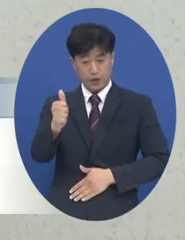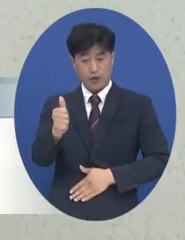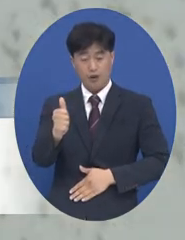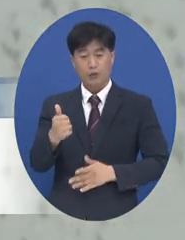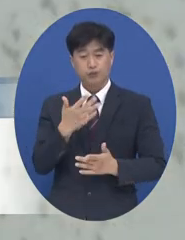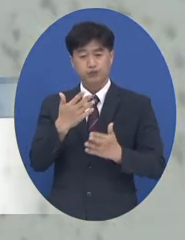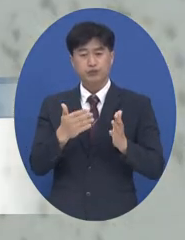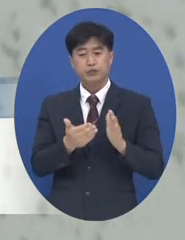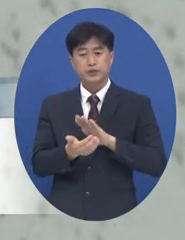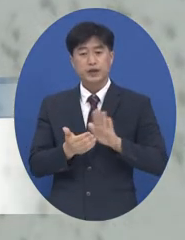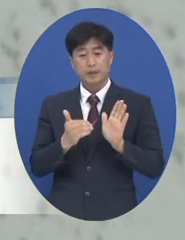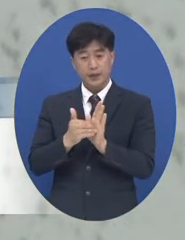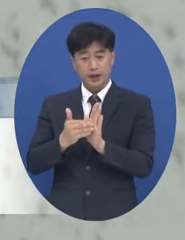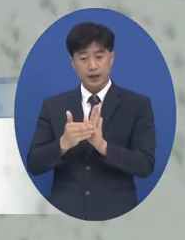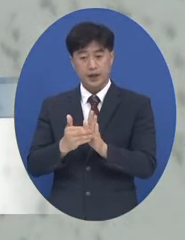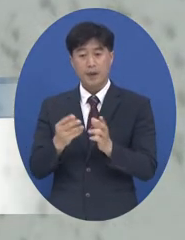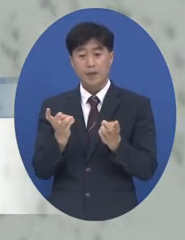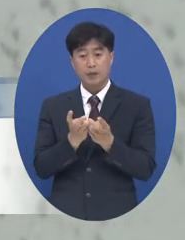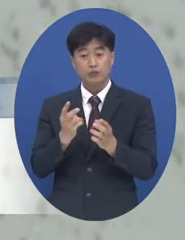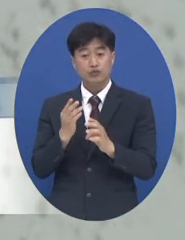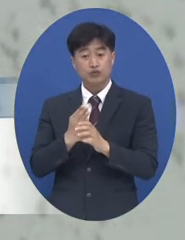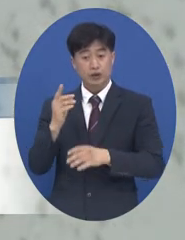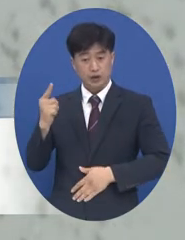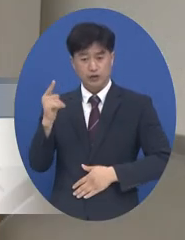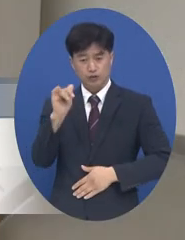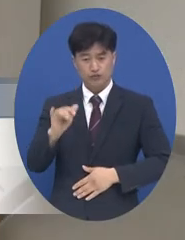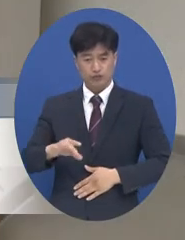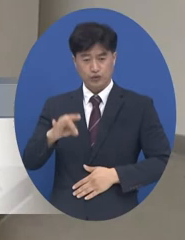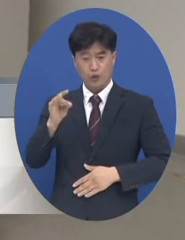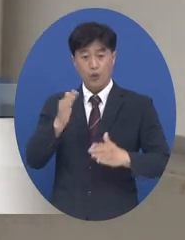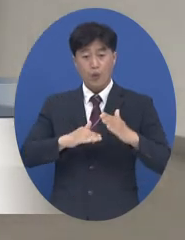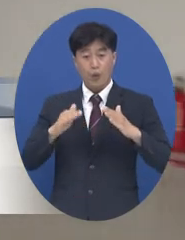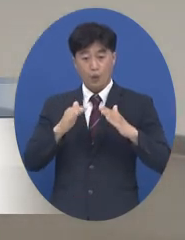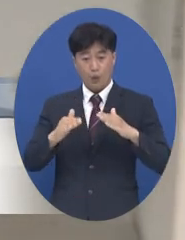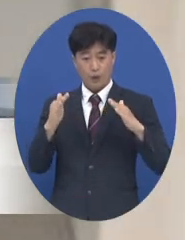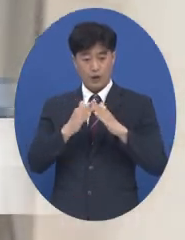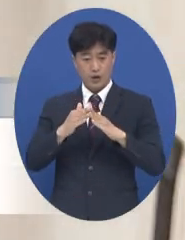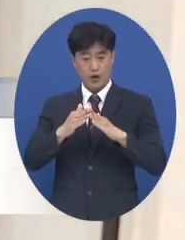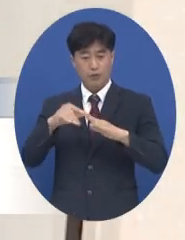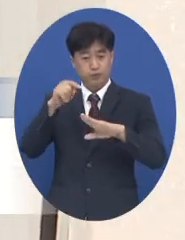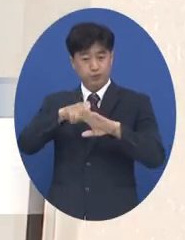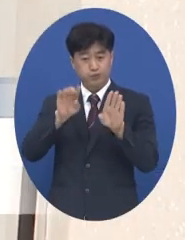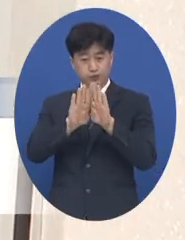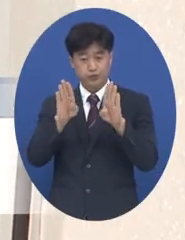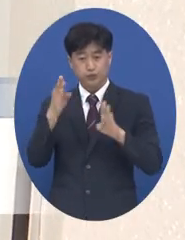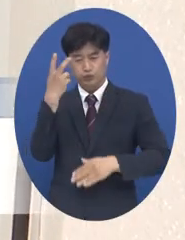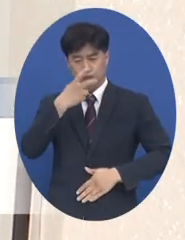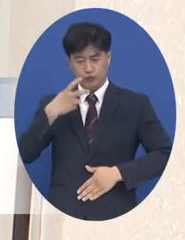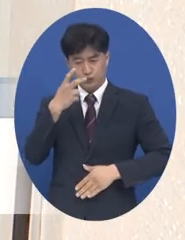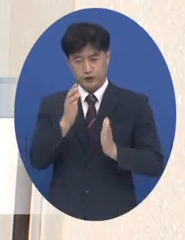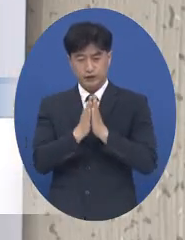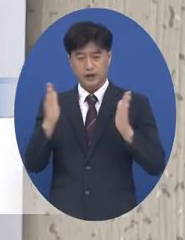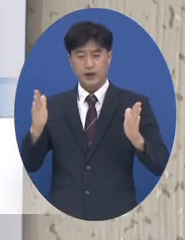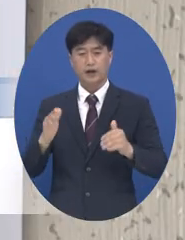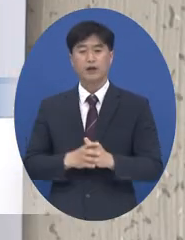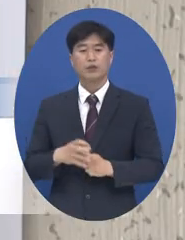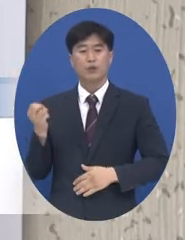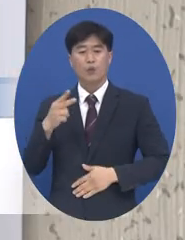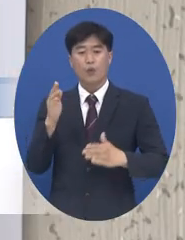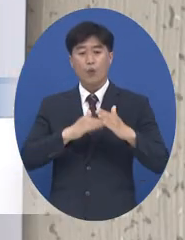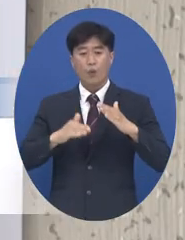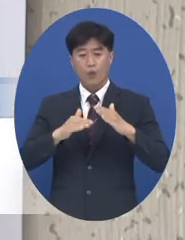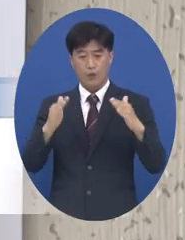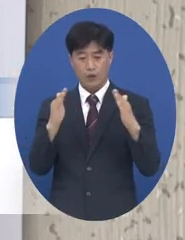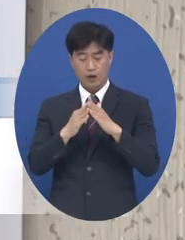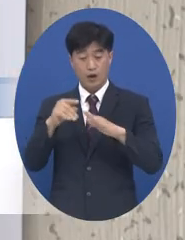대책의 일환으로 전국 최초 럼 공동 주택 옥상 출입문 에 대한 전수 조사를 실시하게 되었습니다 아 또한 공동